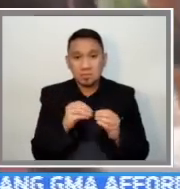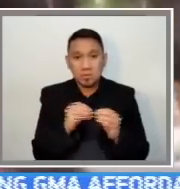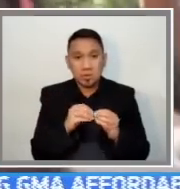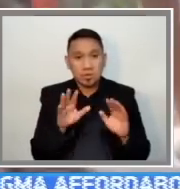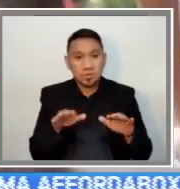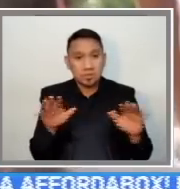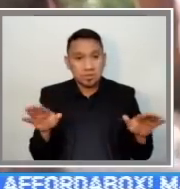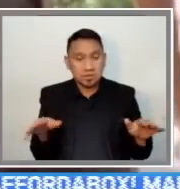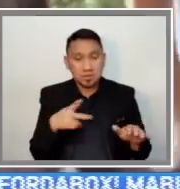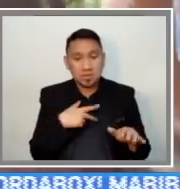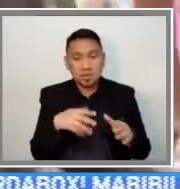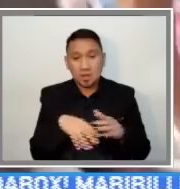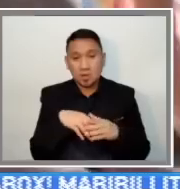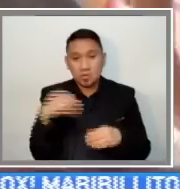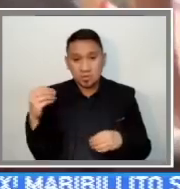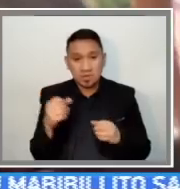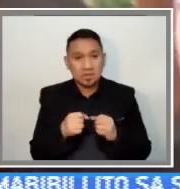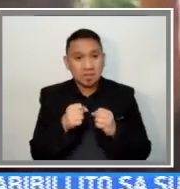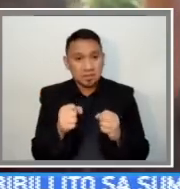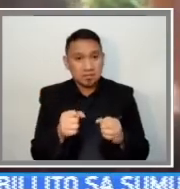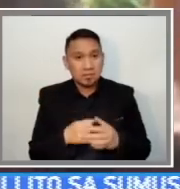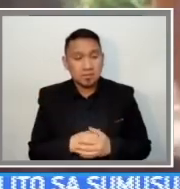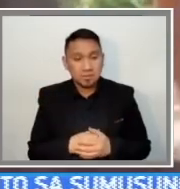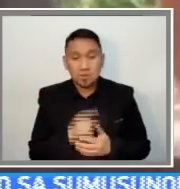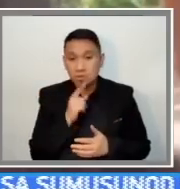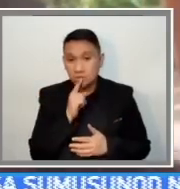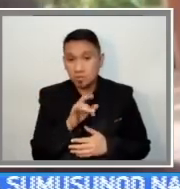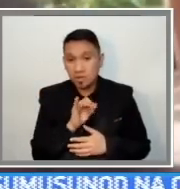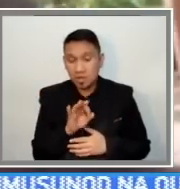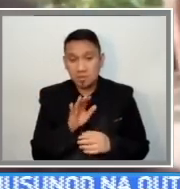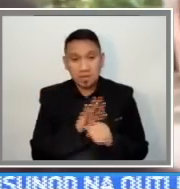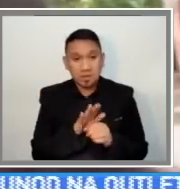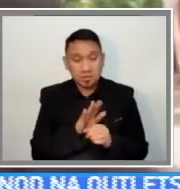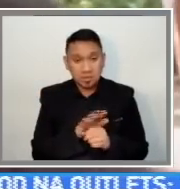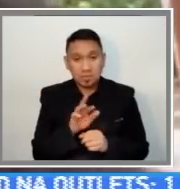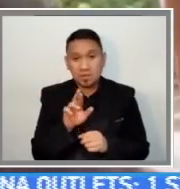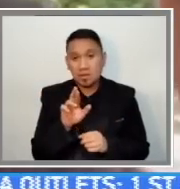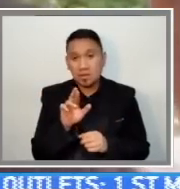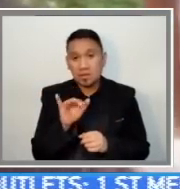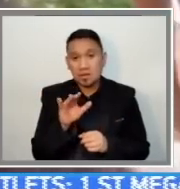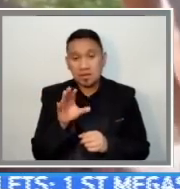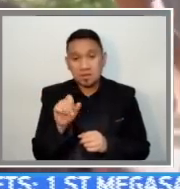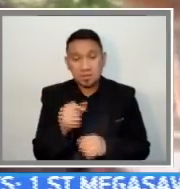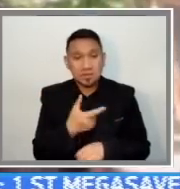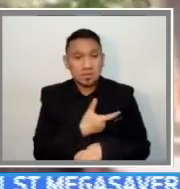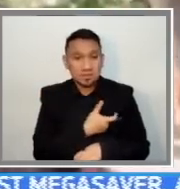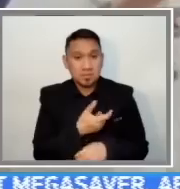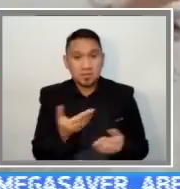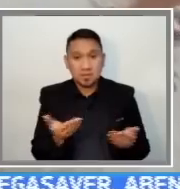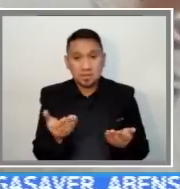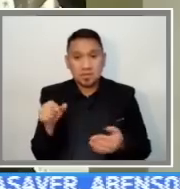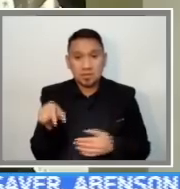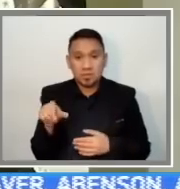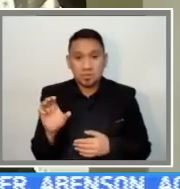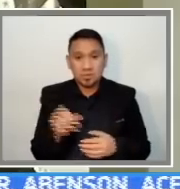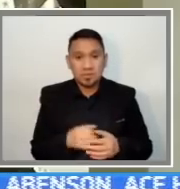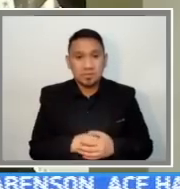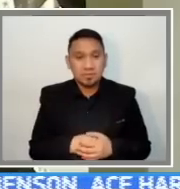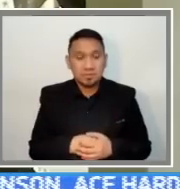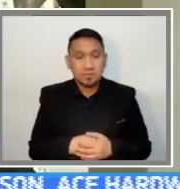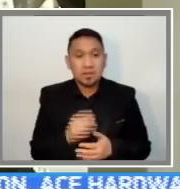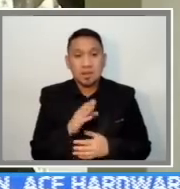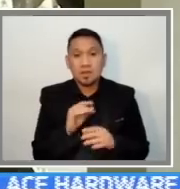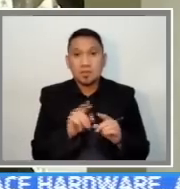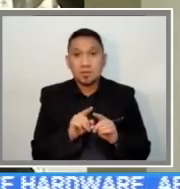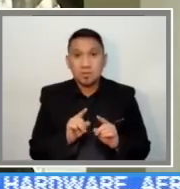kalsada. Tiniyak ni Dr. Cabell na may sapat na supply ng anti-rabies vaccine sa Quezon City. Narito rin para